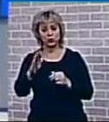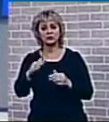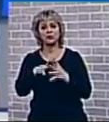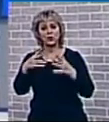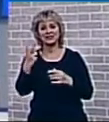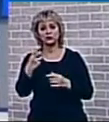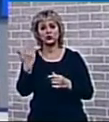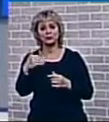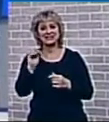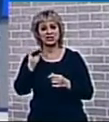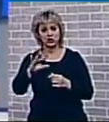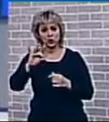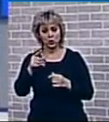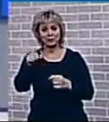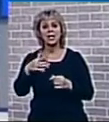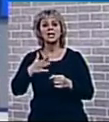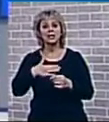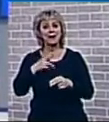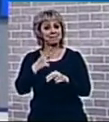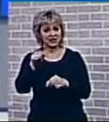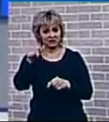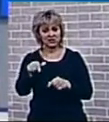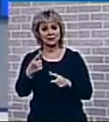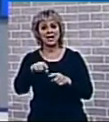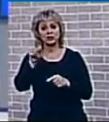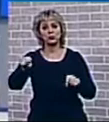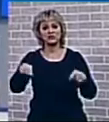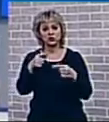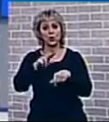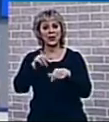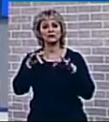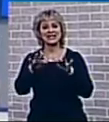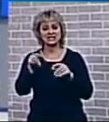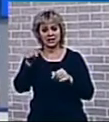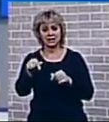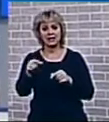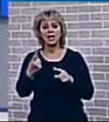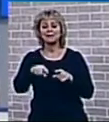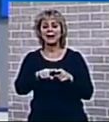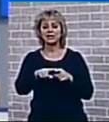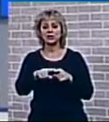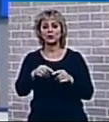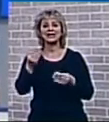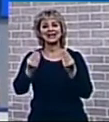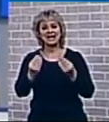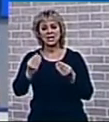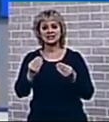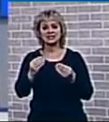более 250 тысяч рублей, и мы его подтвердим, то будет возбуждено уголовное дело. И поэтому